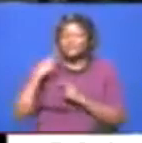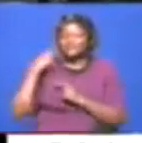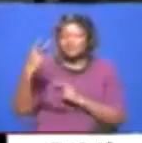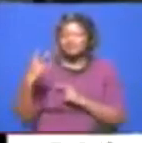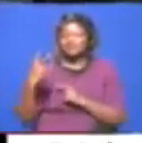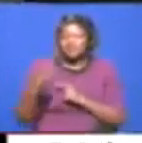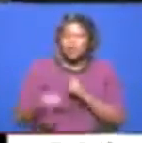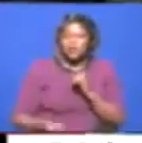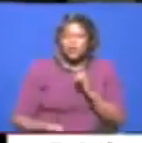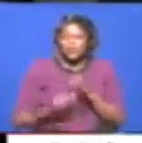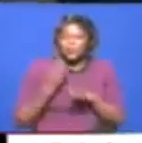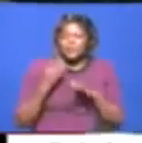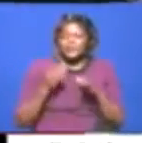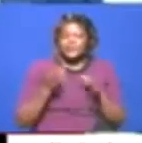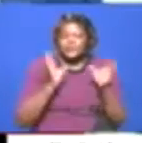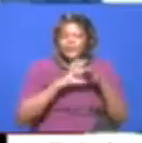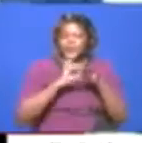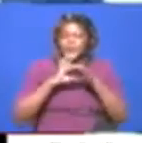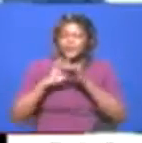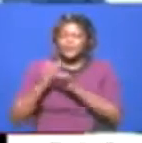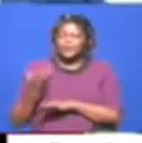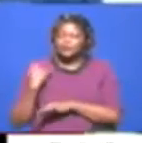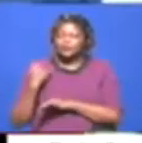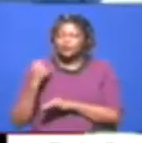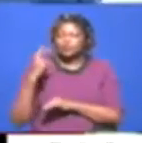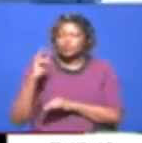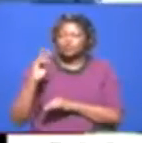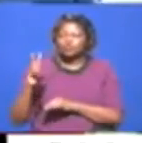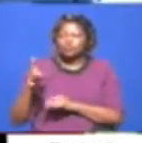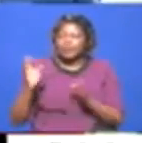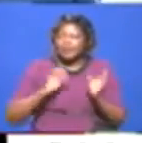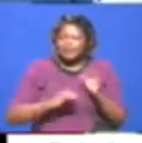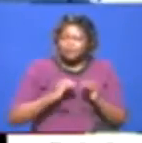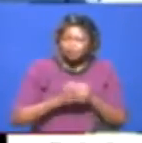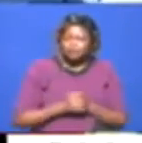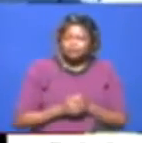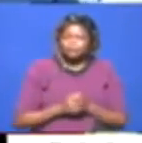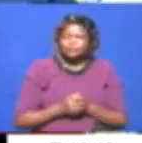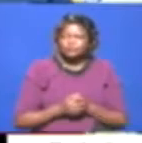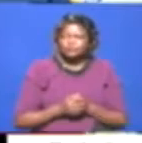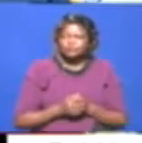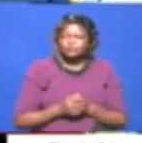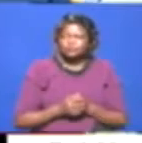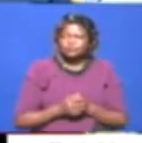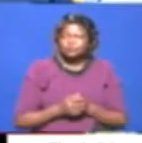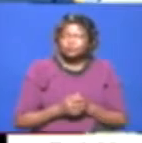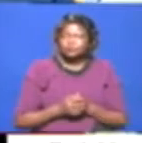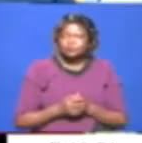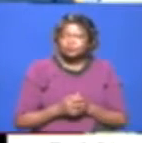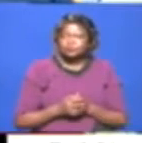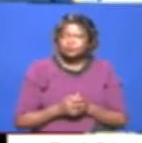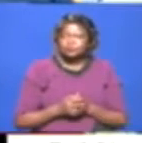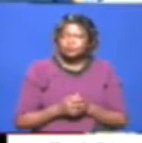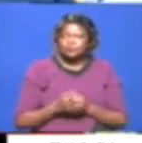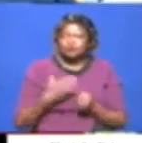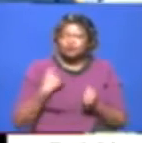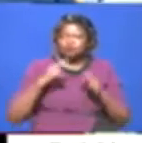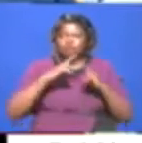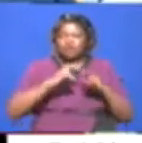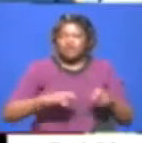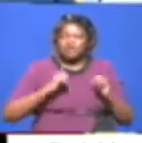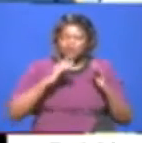uchaguzi mkuu wa mwaka 2022. Nilikuwa naangalia kama kuna kipengele chochote kwa hiyo